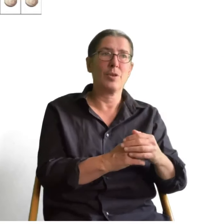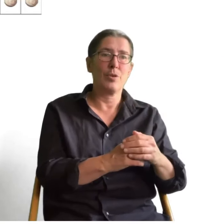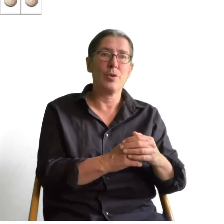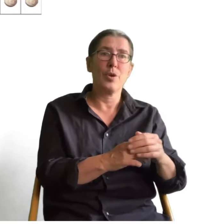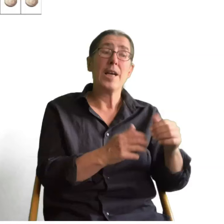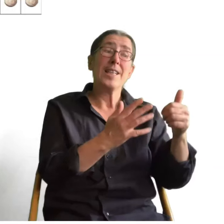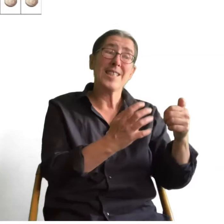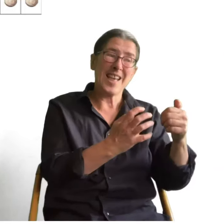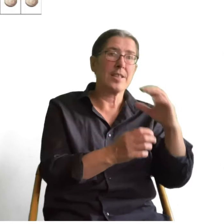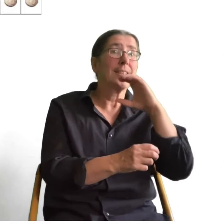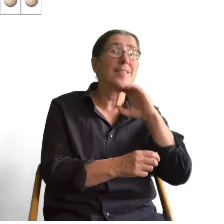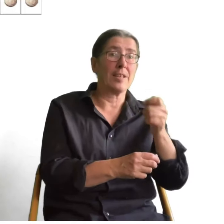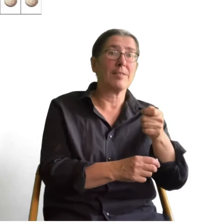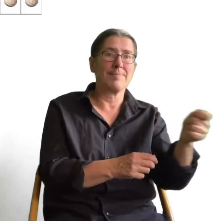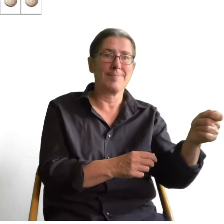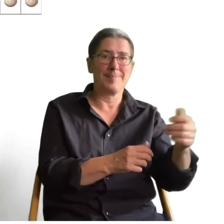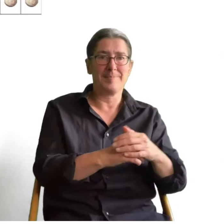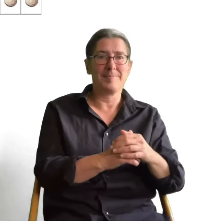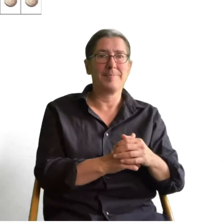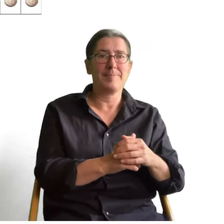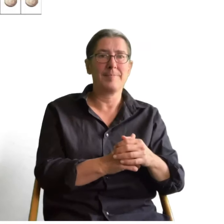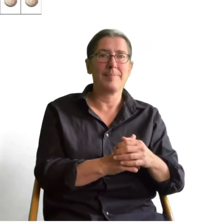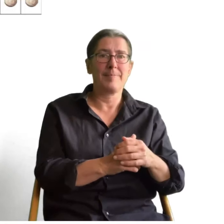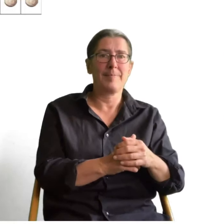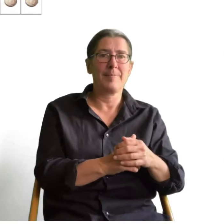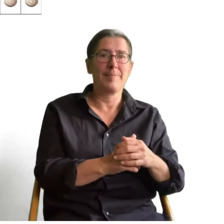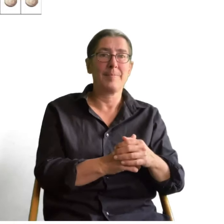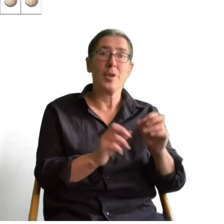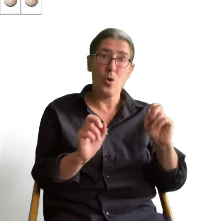50 Cent und 60 Cent.